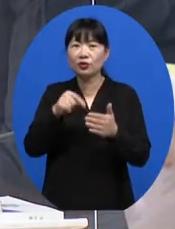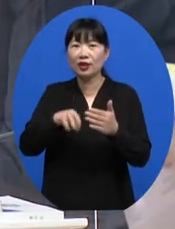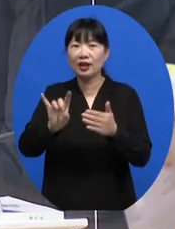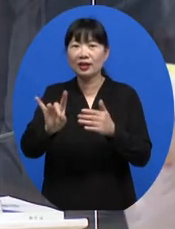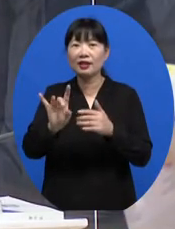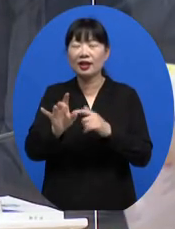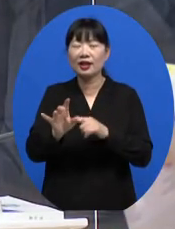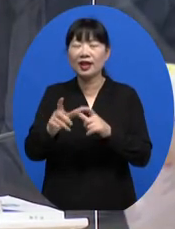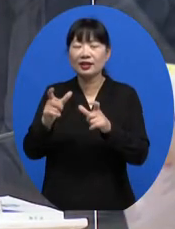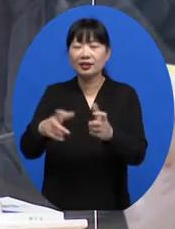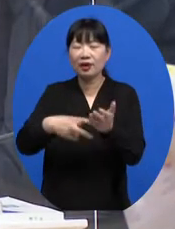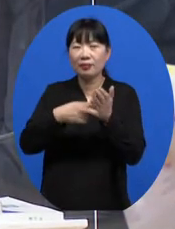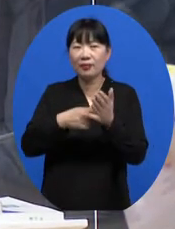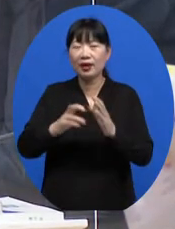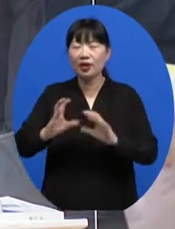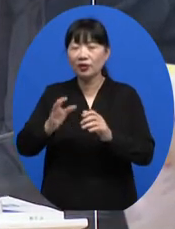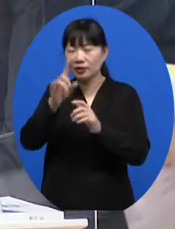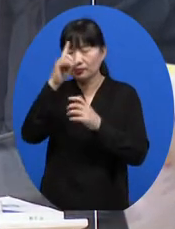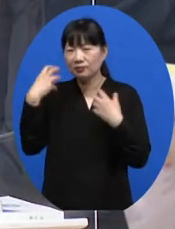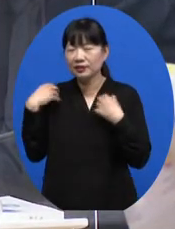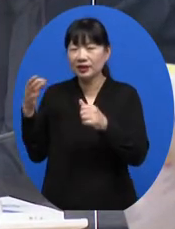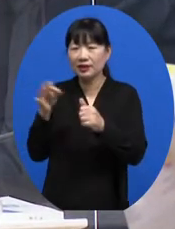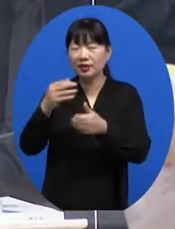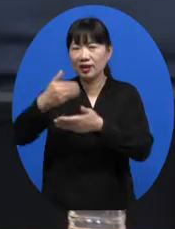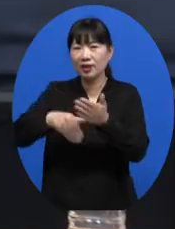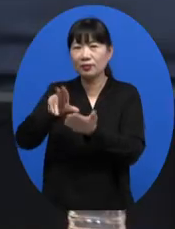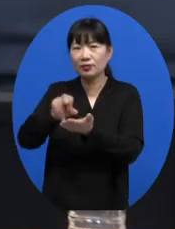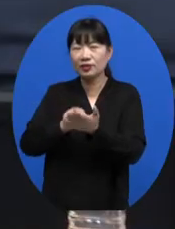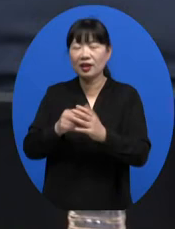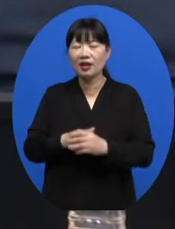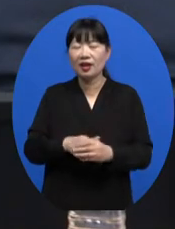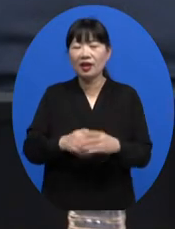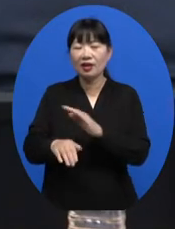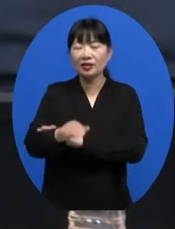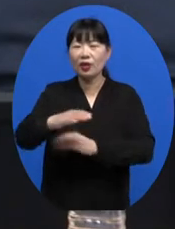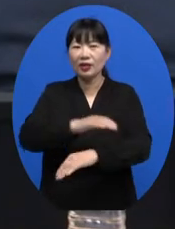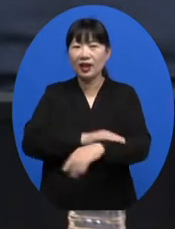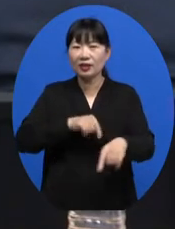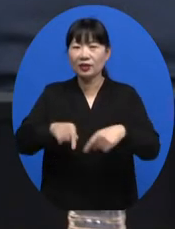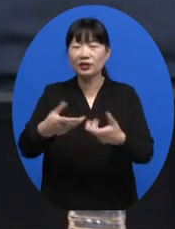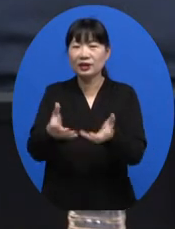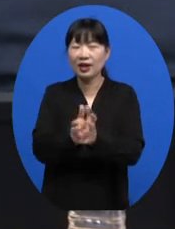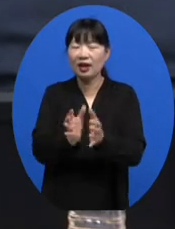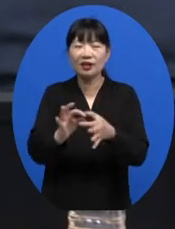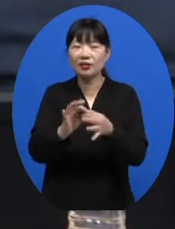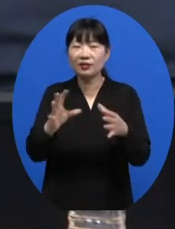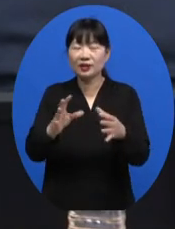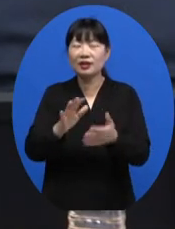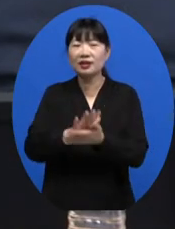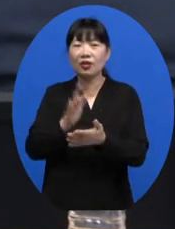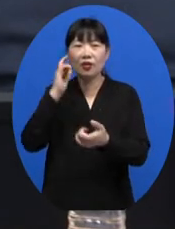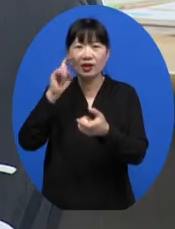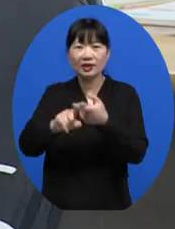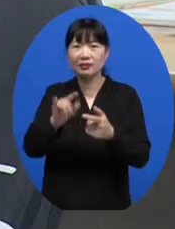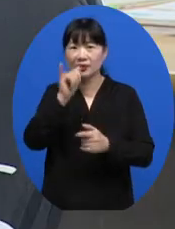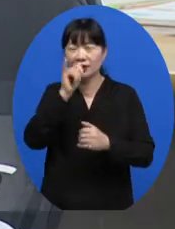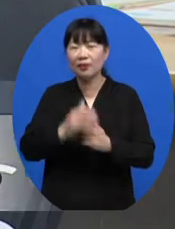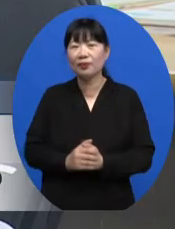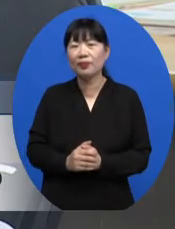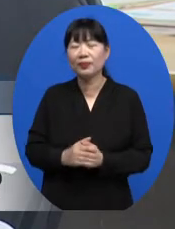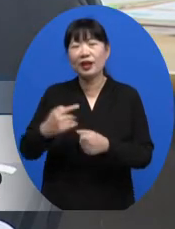하나는 지역 화폐 국비지원 사건 문제 여야를 막론하고 뜨거운 관심이 쏟아졌습니다